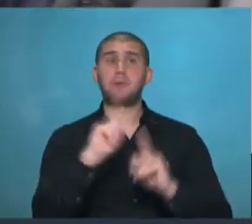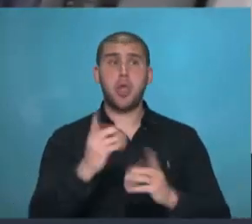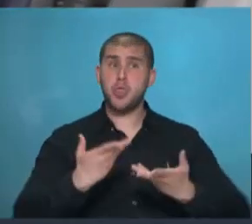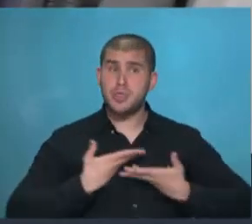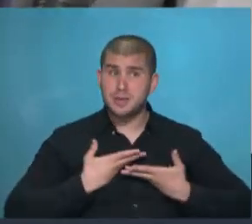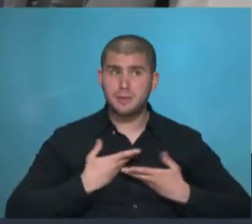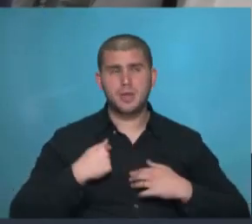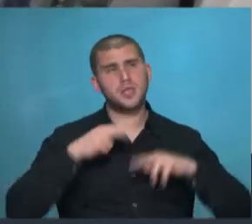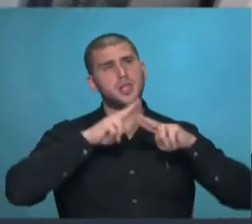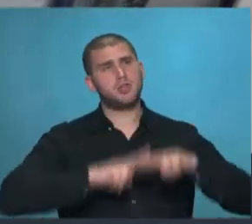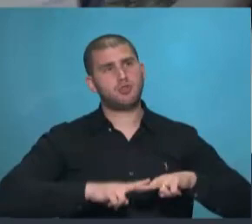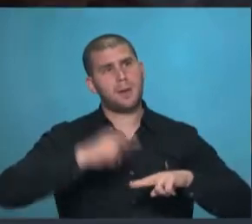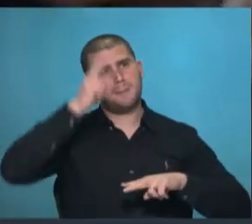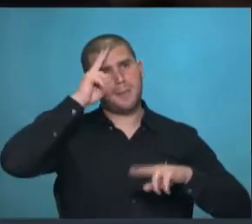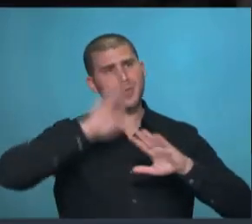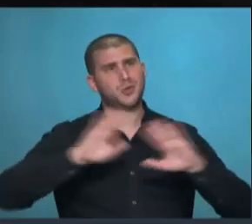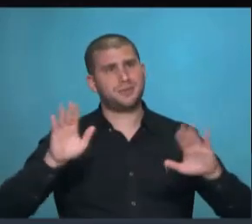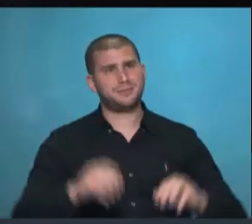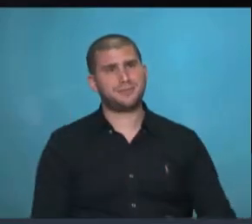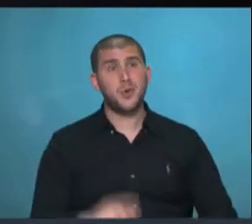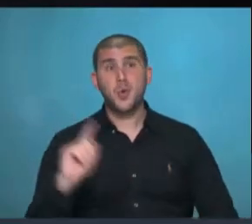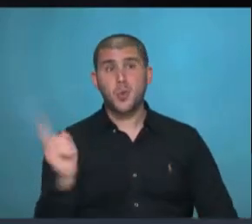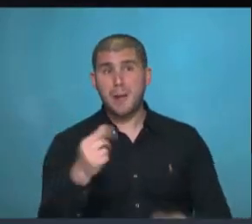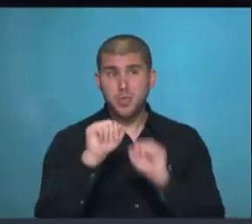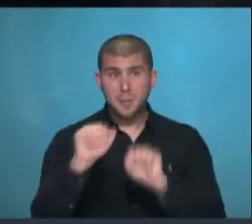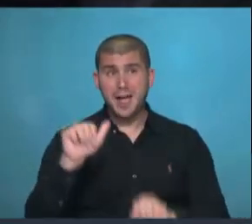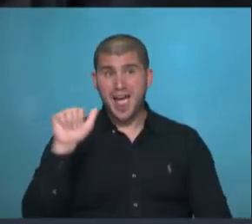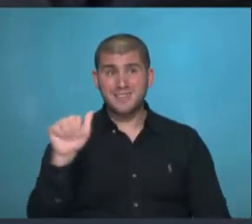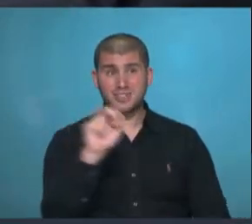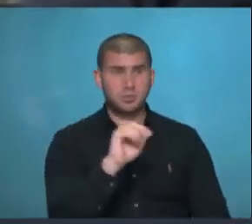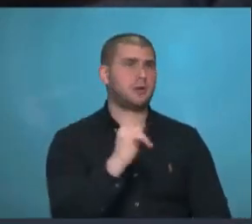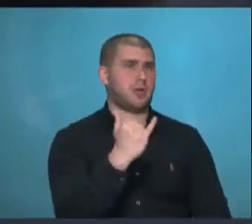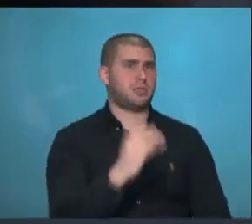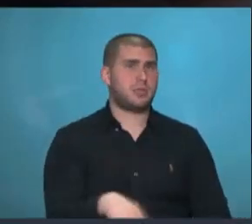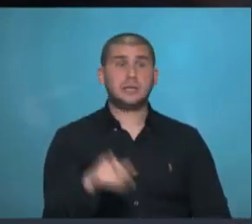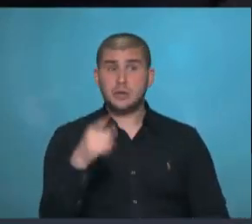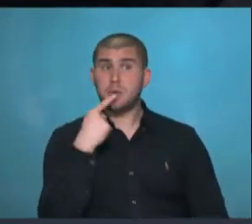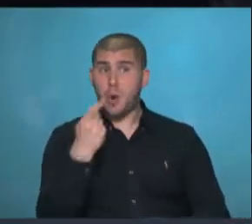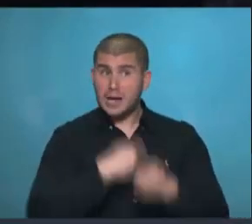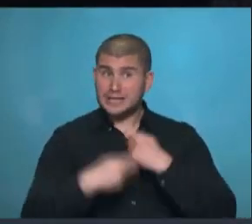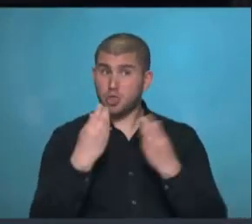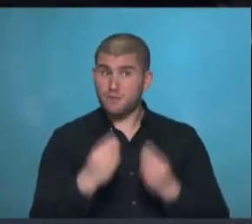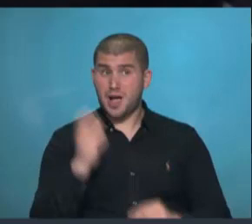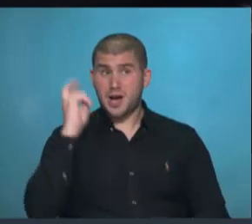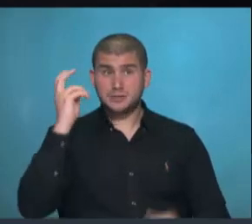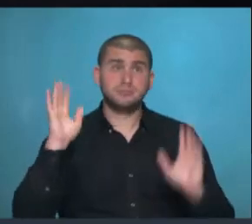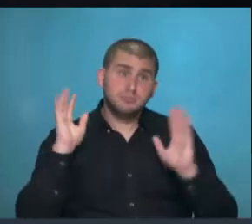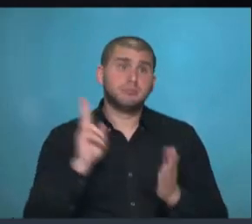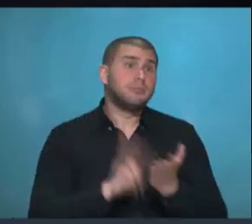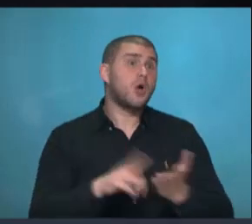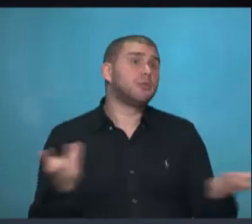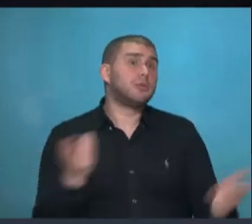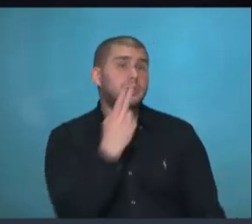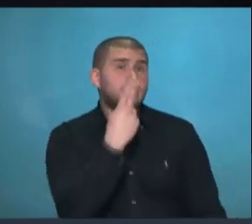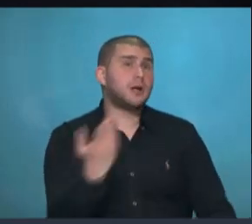יתנו, אני נשאר בליכוד. כולכם תומכים ברבי ניסנקורן? נכון. זאת עושה עסקה טובה, גנץ. לא.